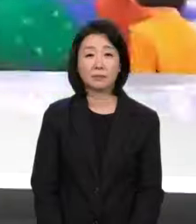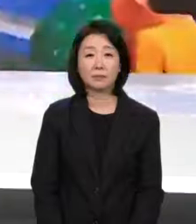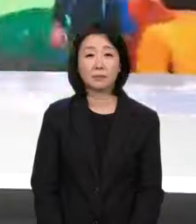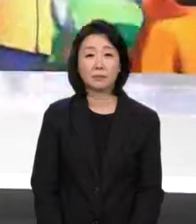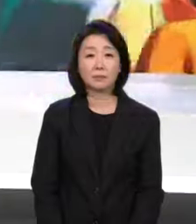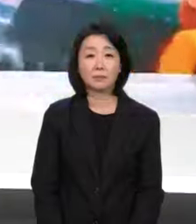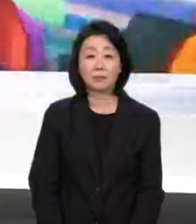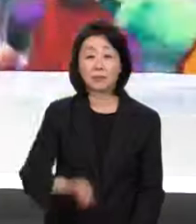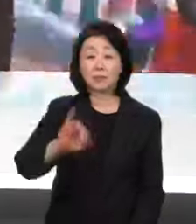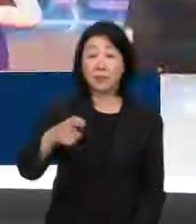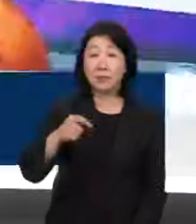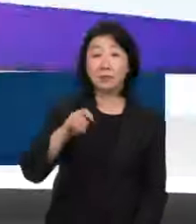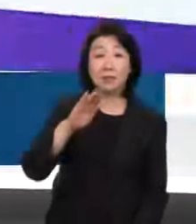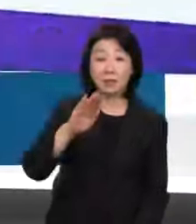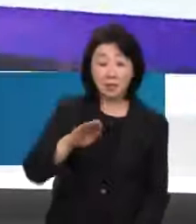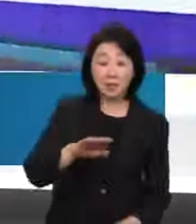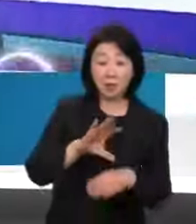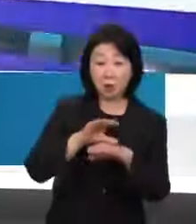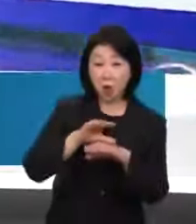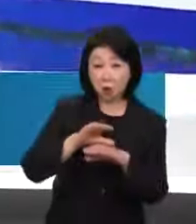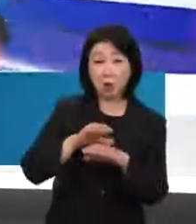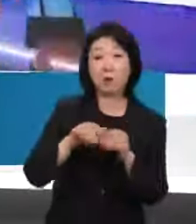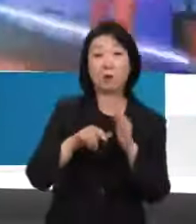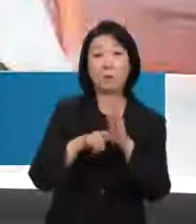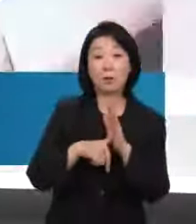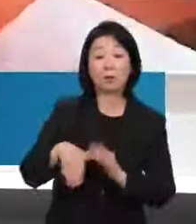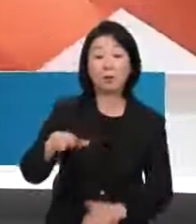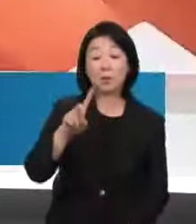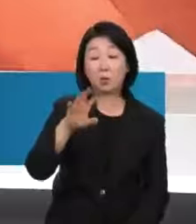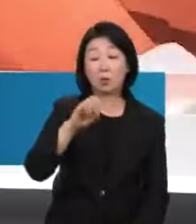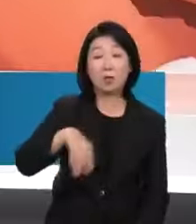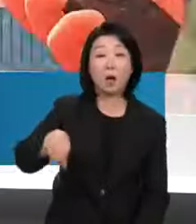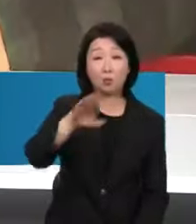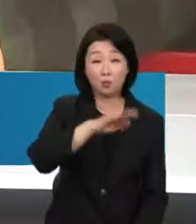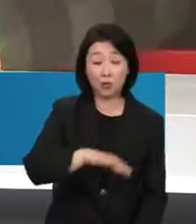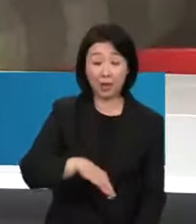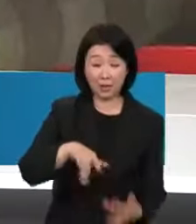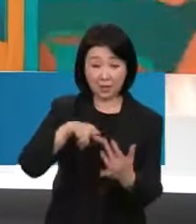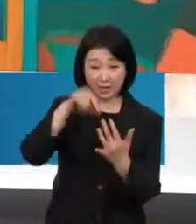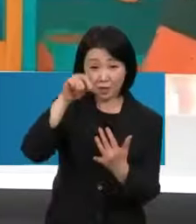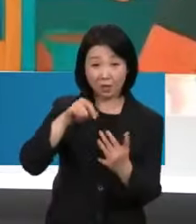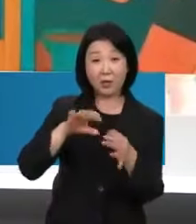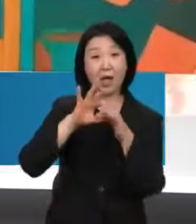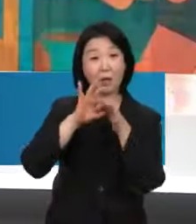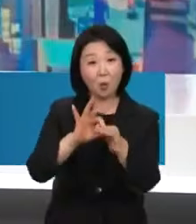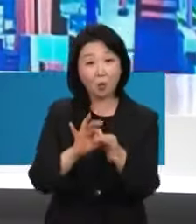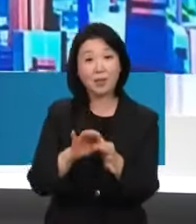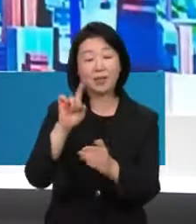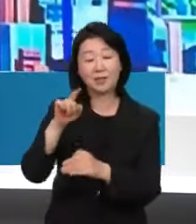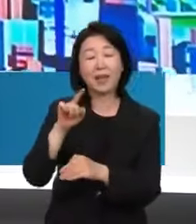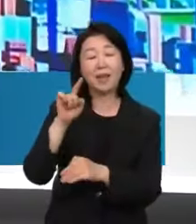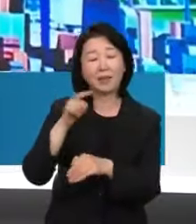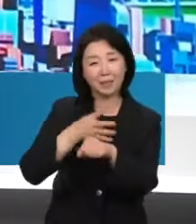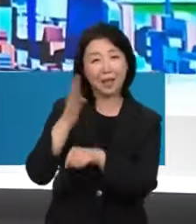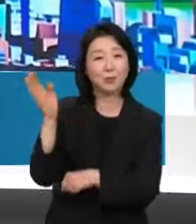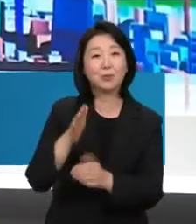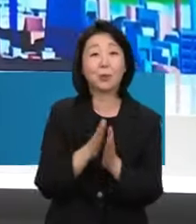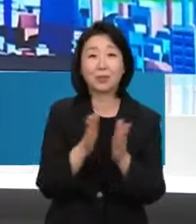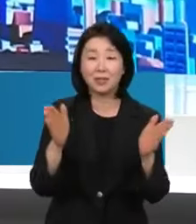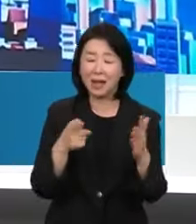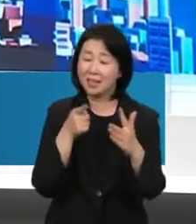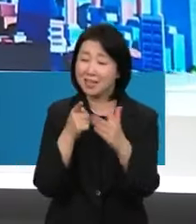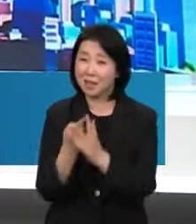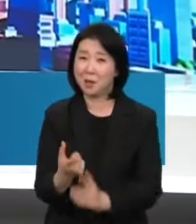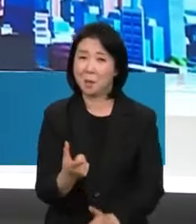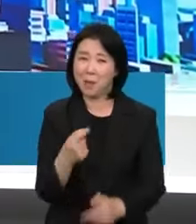네, JTBC의 총선 개표 방송 2024 우리의 선택 로그인이 내일 오후 4시부터 시작합니다. 예측은 한층 더